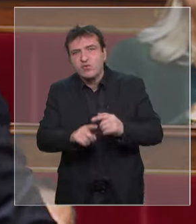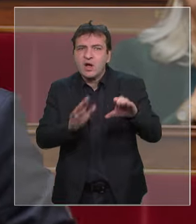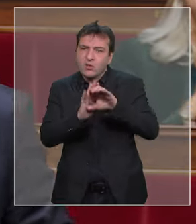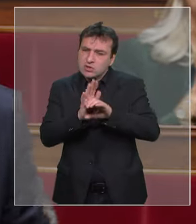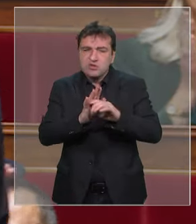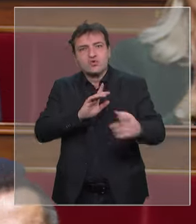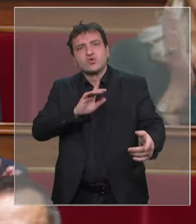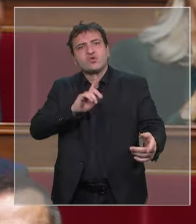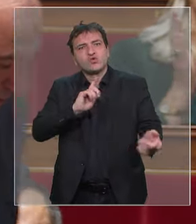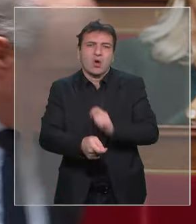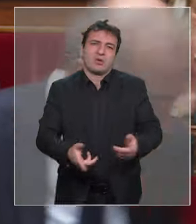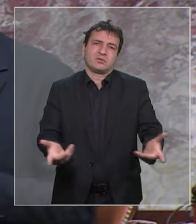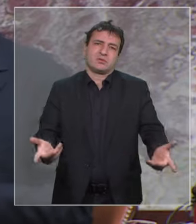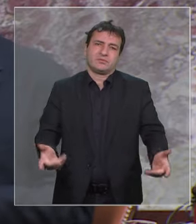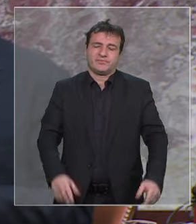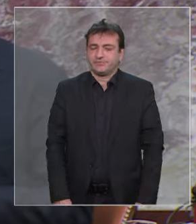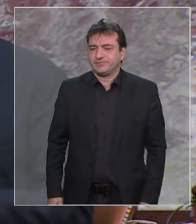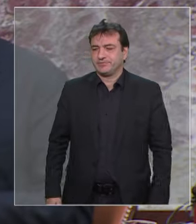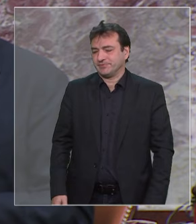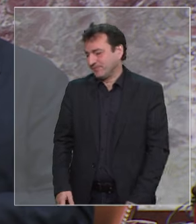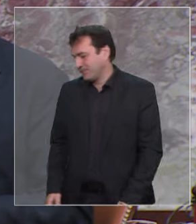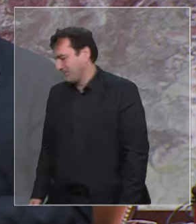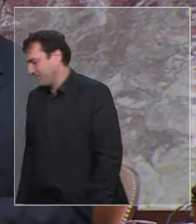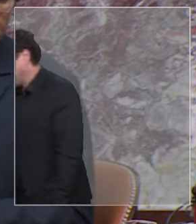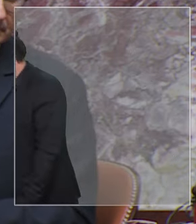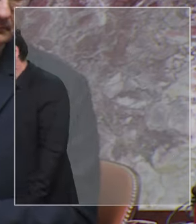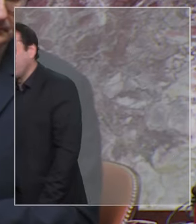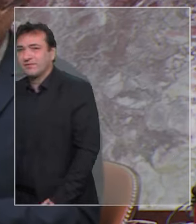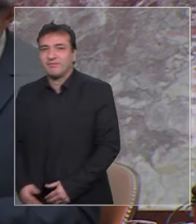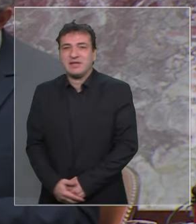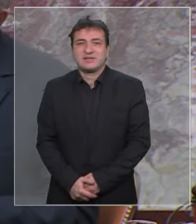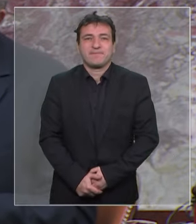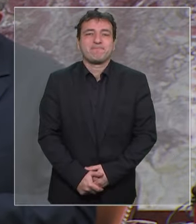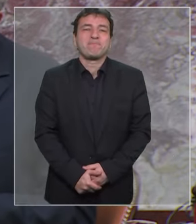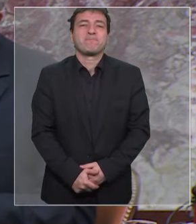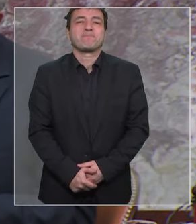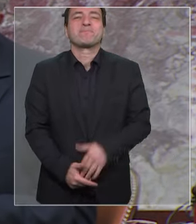Constitution. Je vous remercie. Madame la Première ministre.